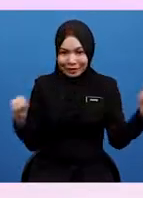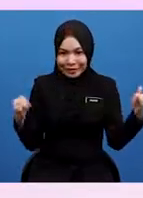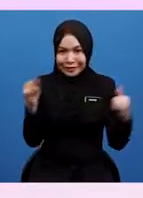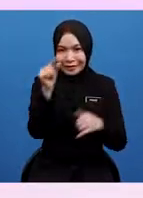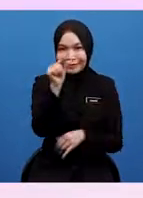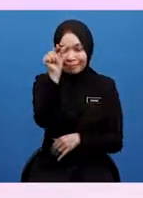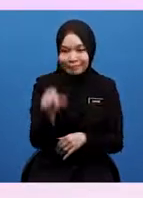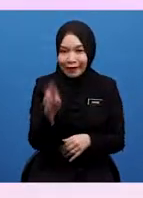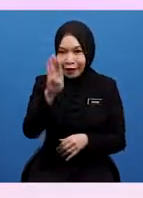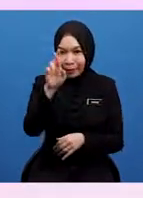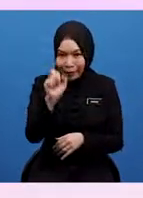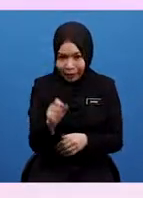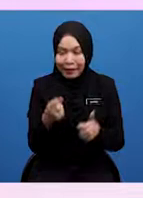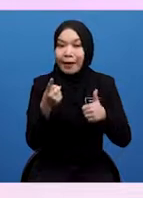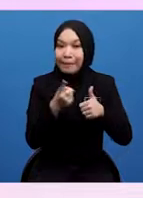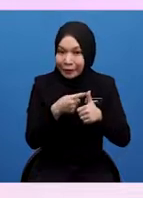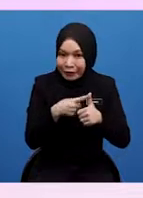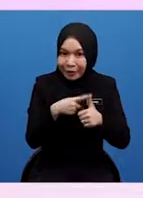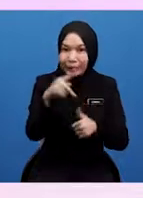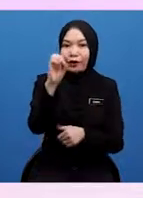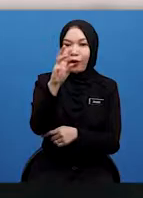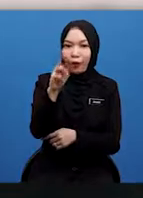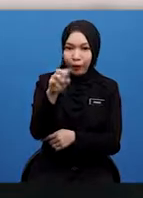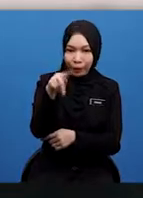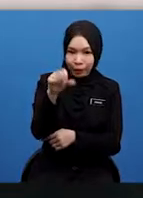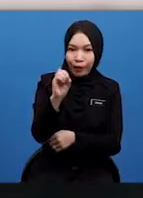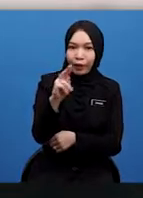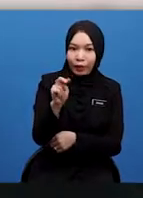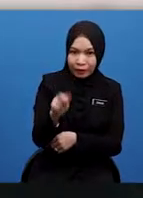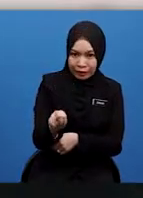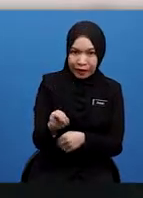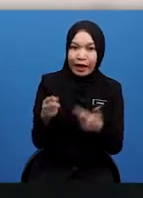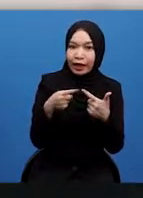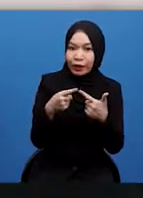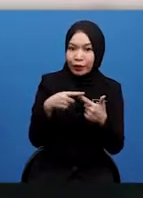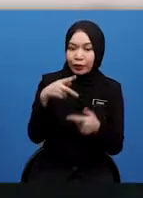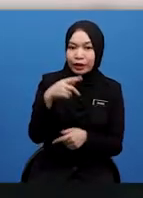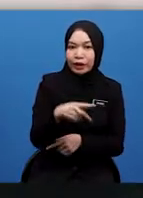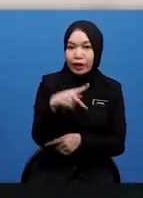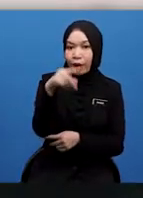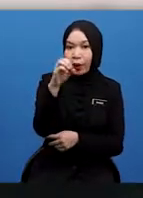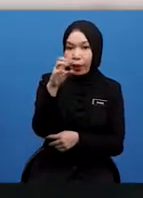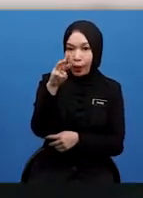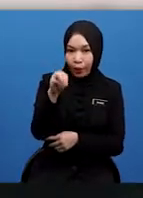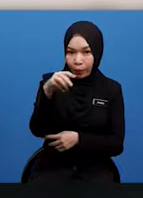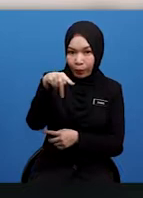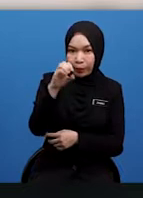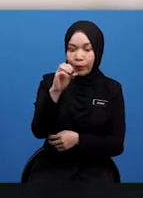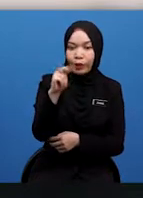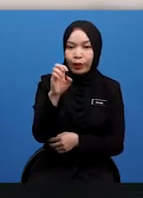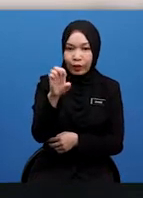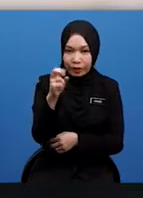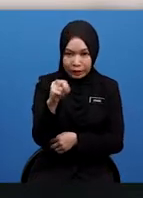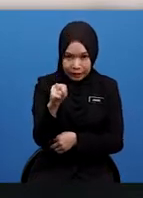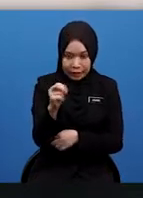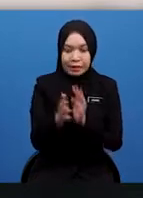compound dan graf bar component. Pelajar-pelajar, graf bar yang manakah yang sesuai